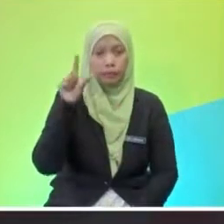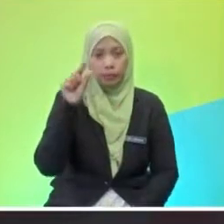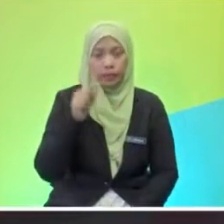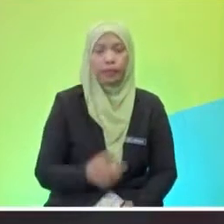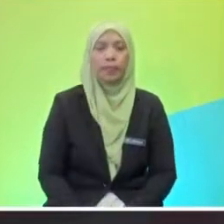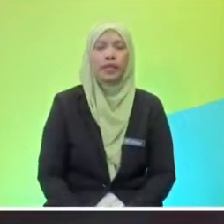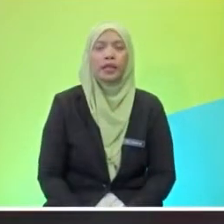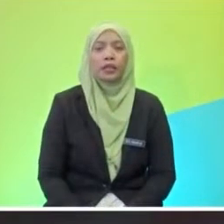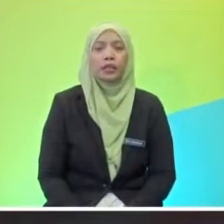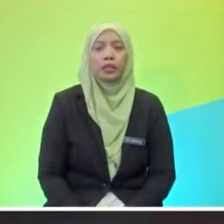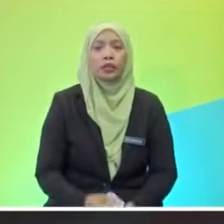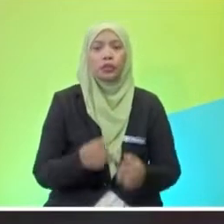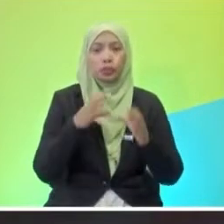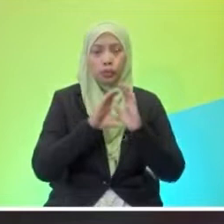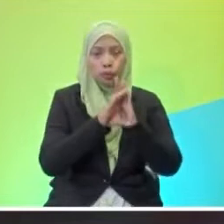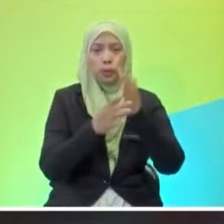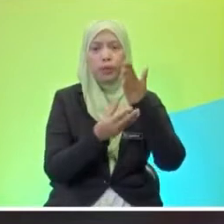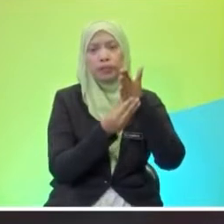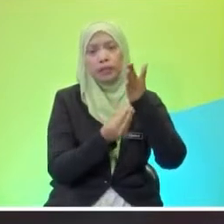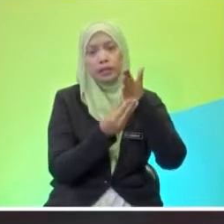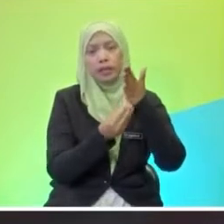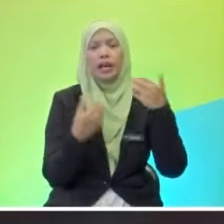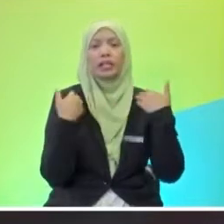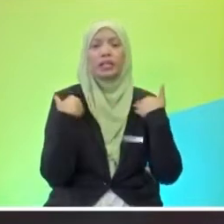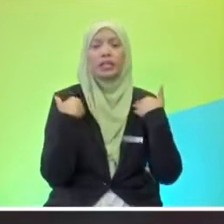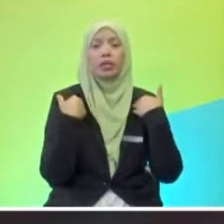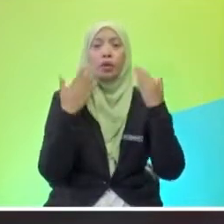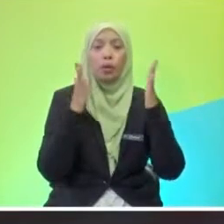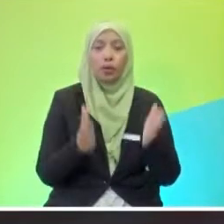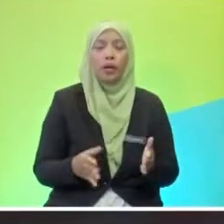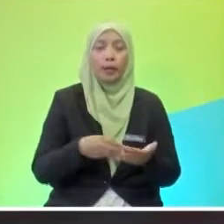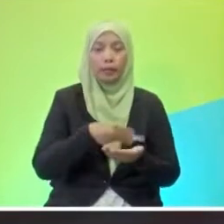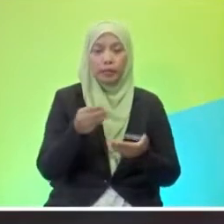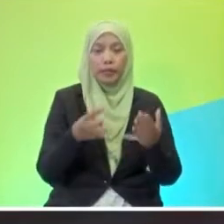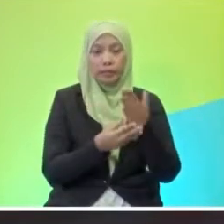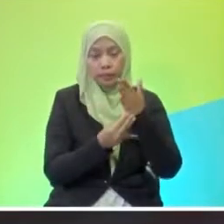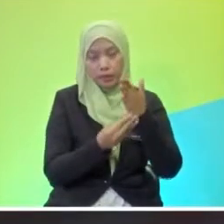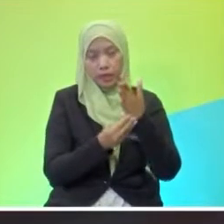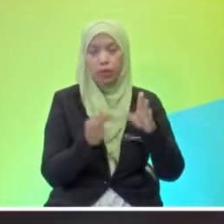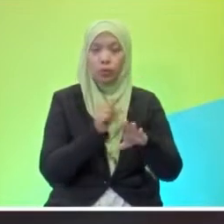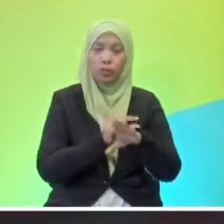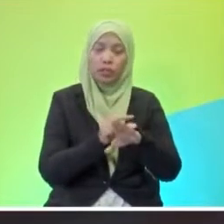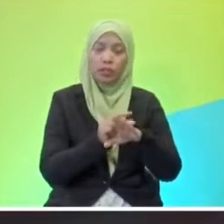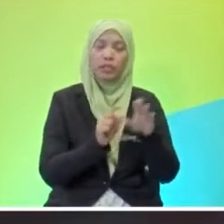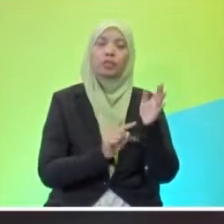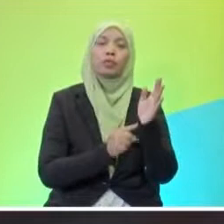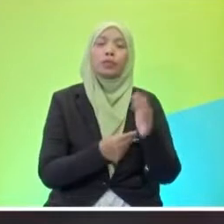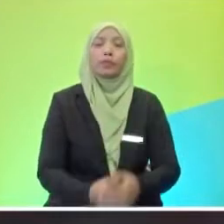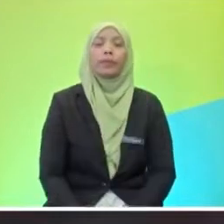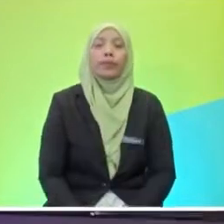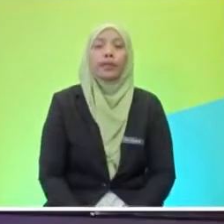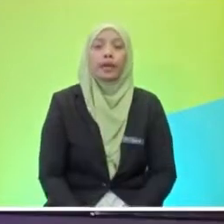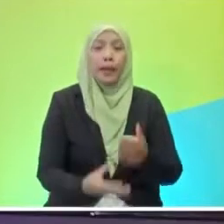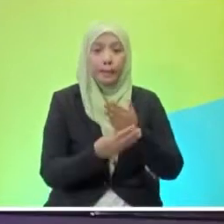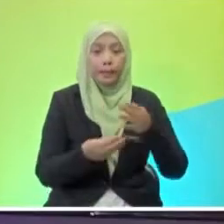sekarang minyak Ada orang beli minyak kan ada guna balik minyak tuh minyak masak yang digunakan